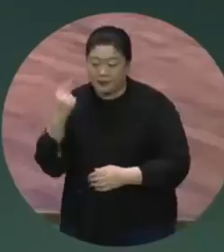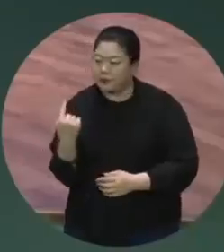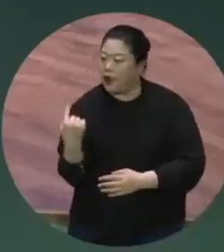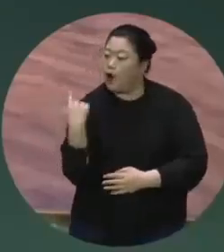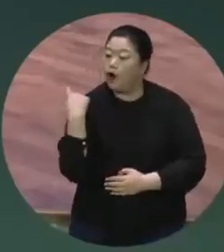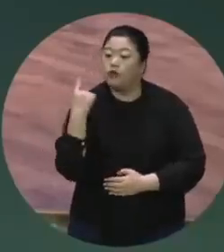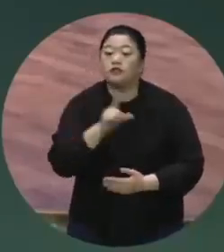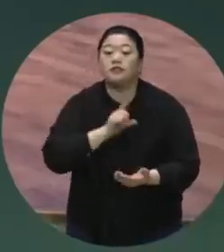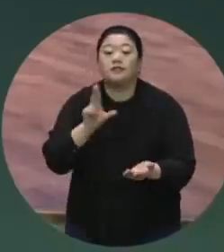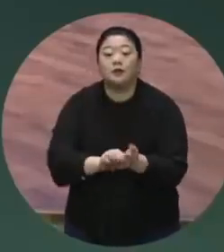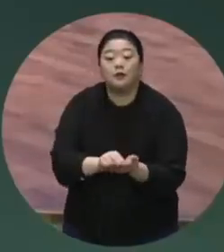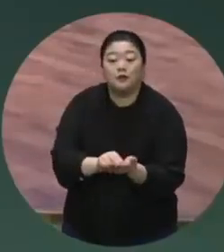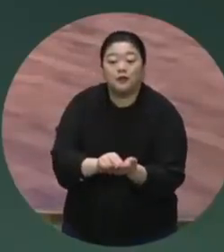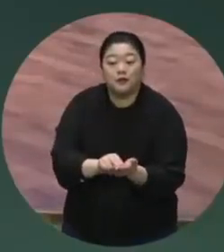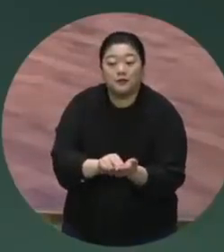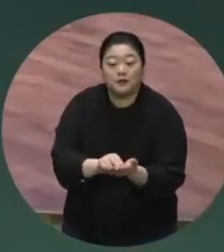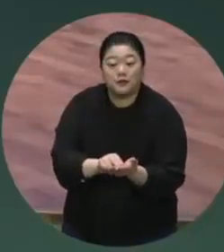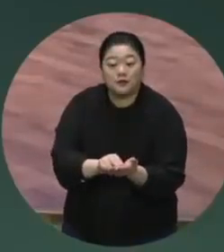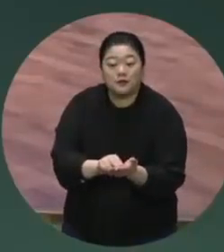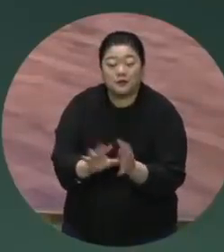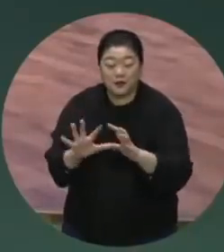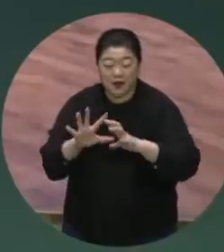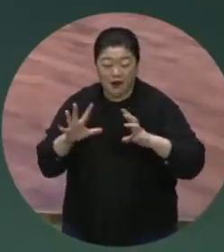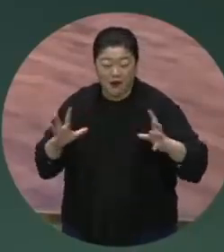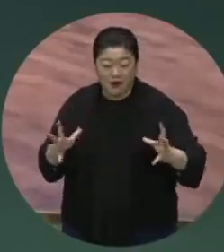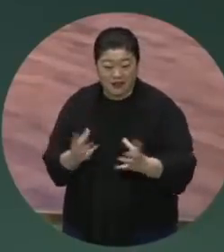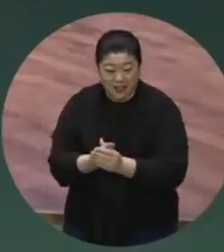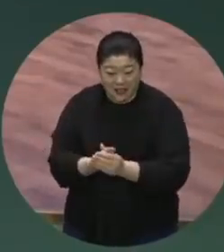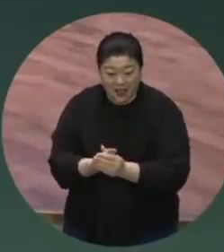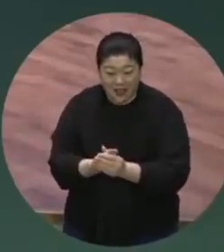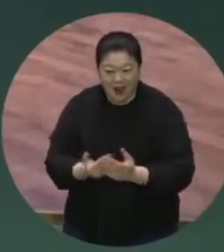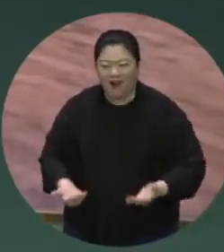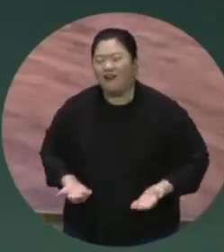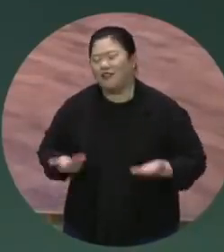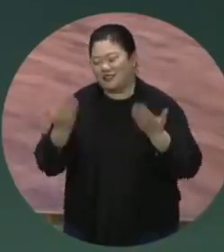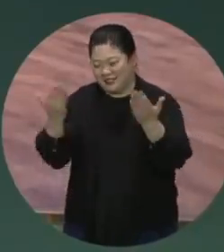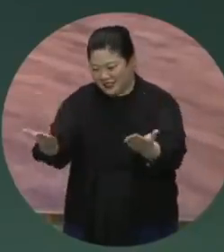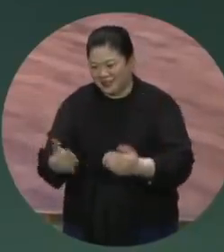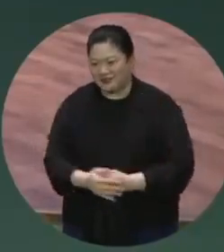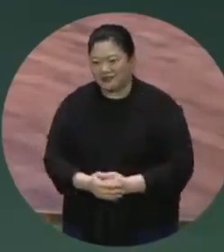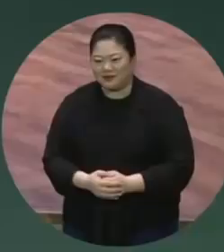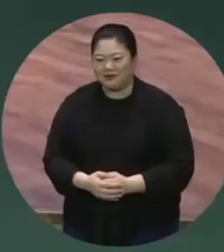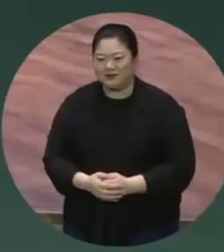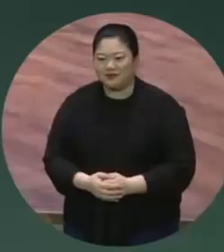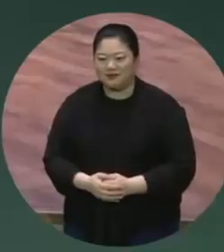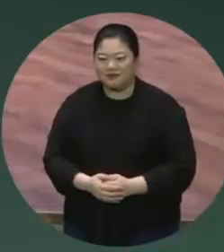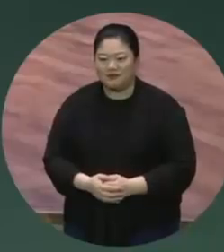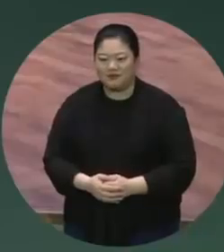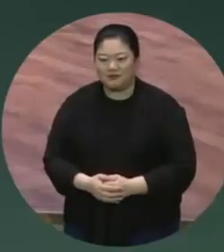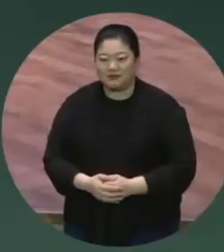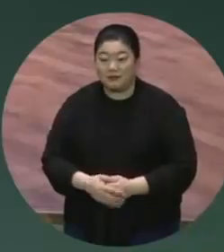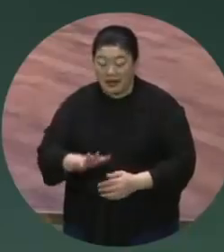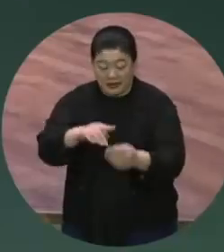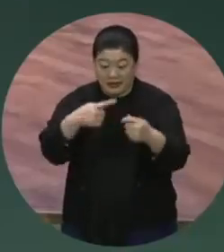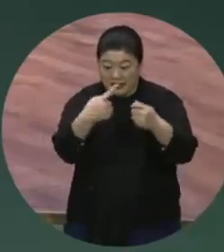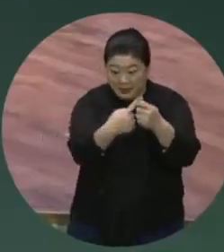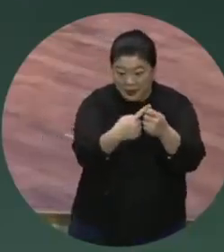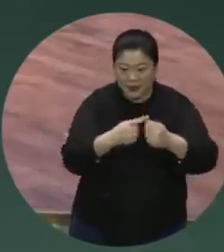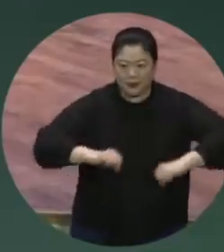절대 헌신입니다. 순종을 한 사람 특징이 뭐냐? 그 다음에 헌신입니다. 순종하는 사람들은